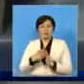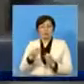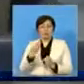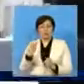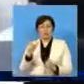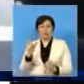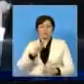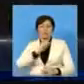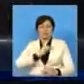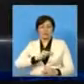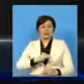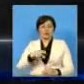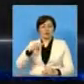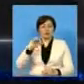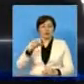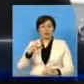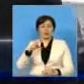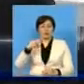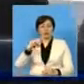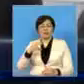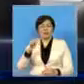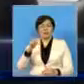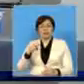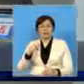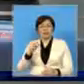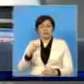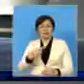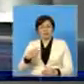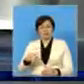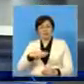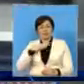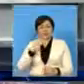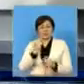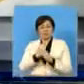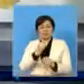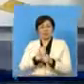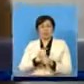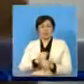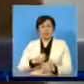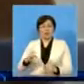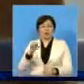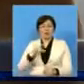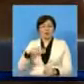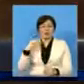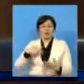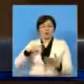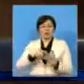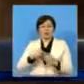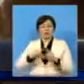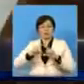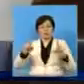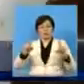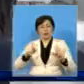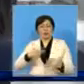істейді. Онда тұшпара, манты, тефтели, котлет және басқа ет өнімдері шығарылып, аудандағы және Ақтөбе қаласындағы сауда